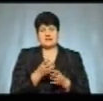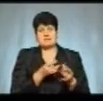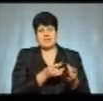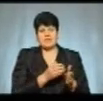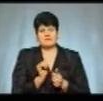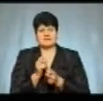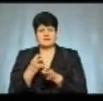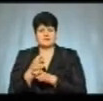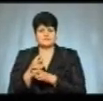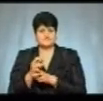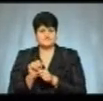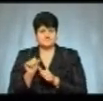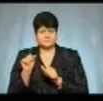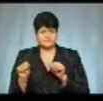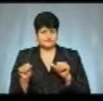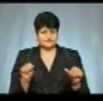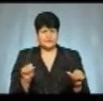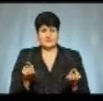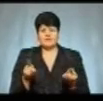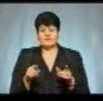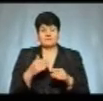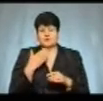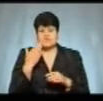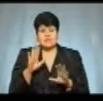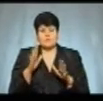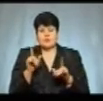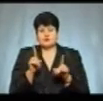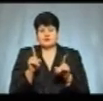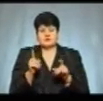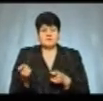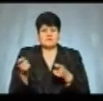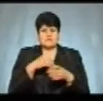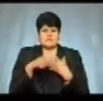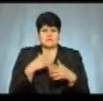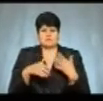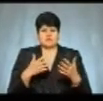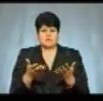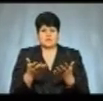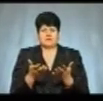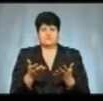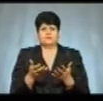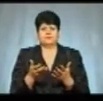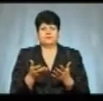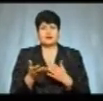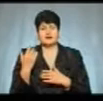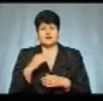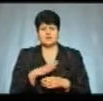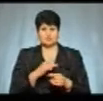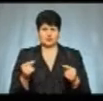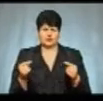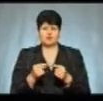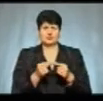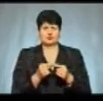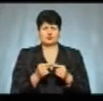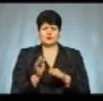тому що там вивезено було в останній момент чомусь все змішане. Тобто до того було чітко,